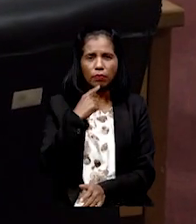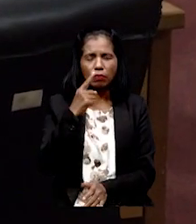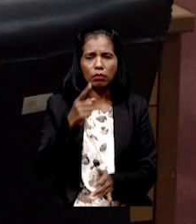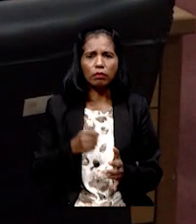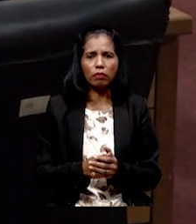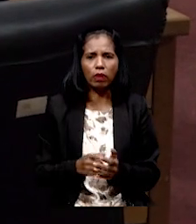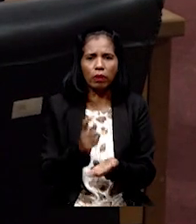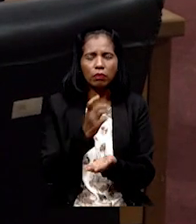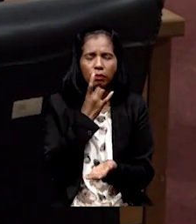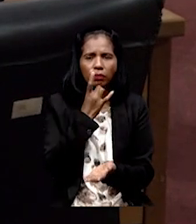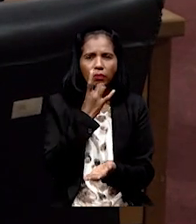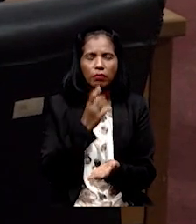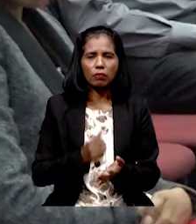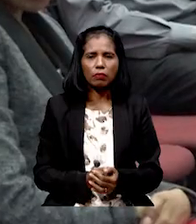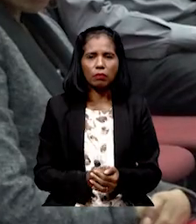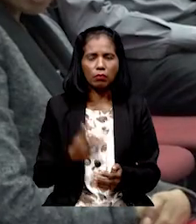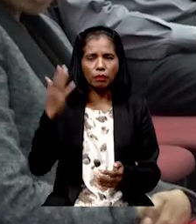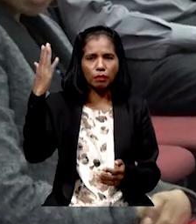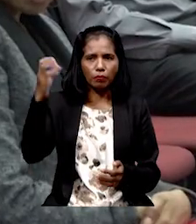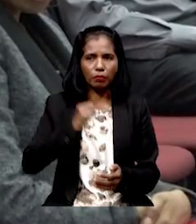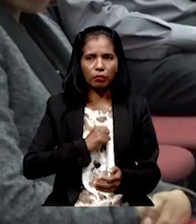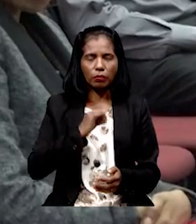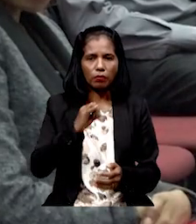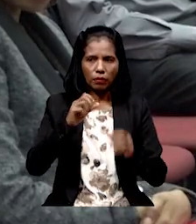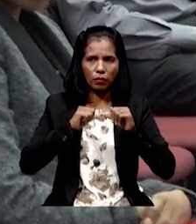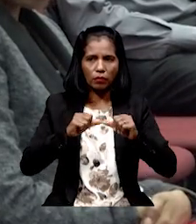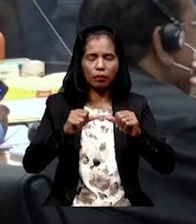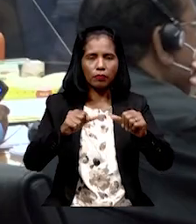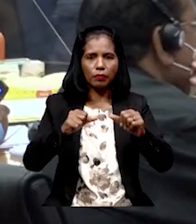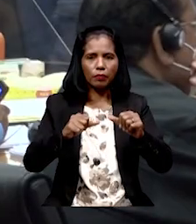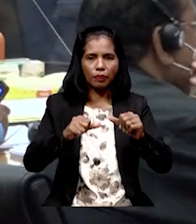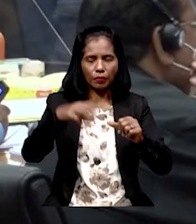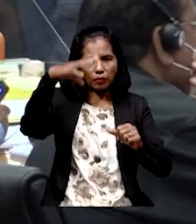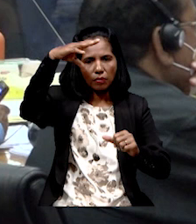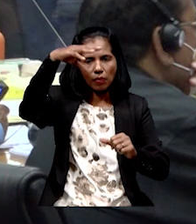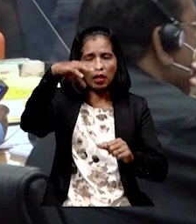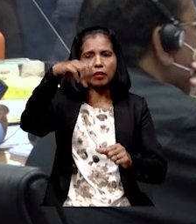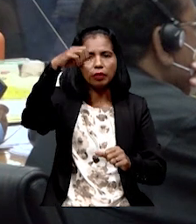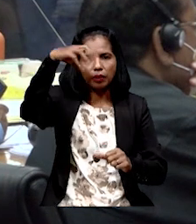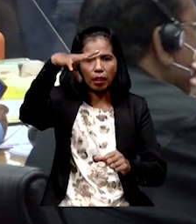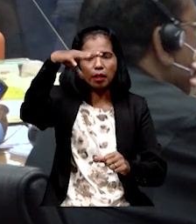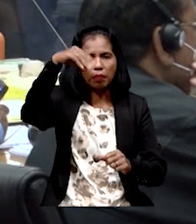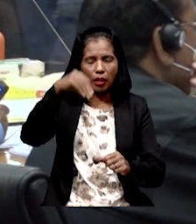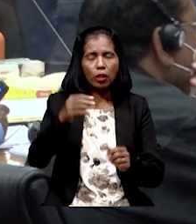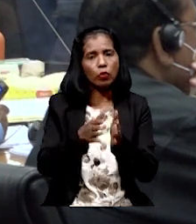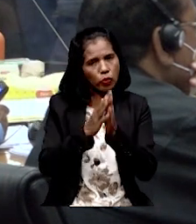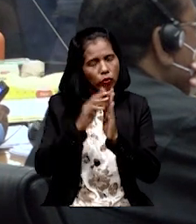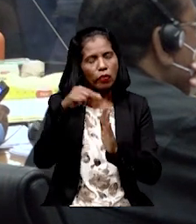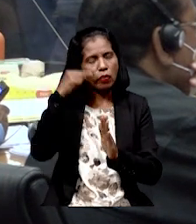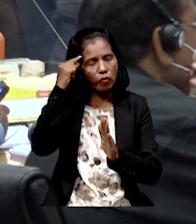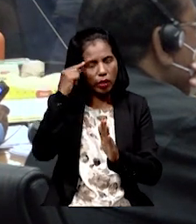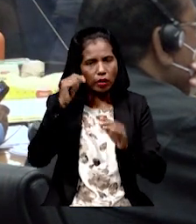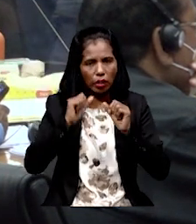posto administrativo balun ia Covalima. Se continua la kan mate, tambane husu governo atu resolve problema